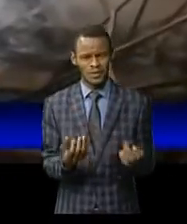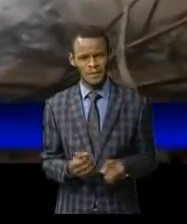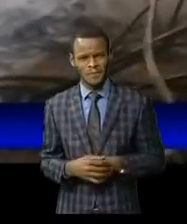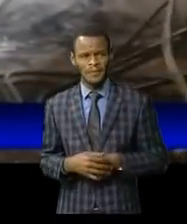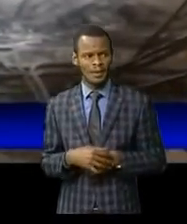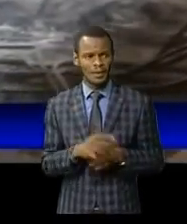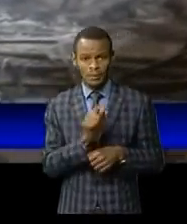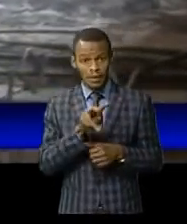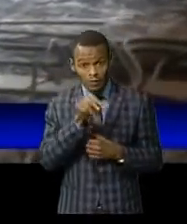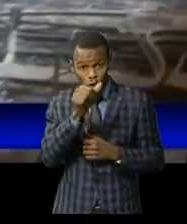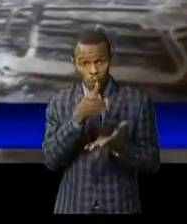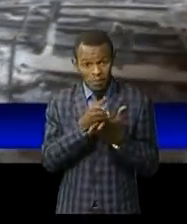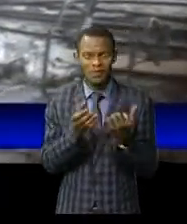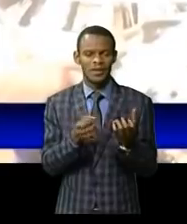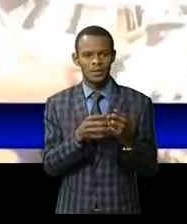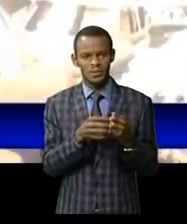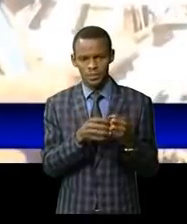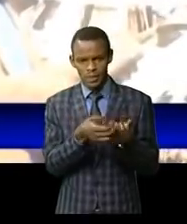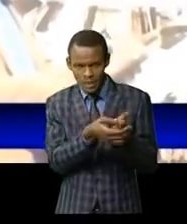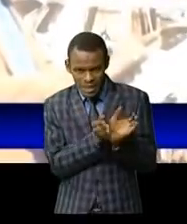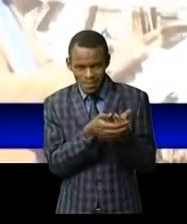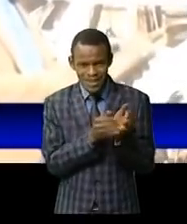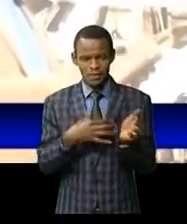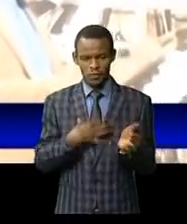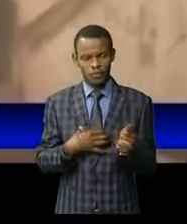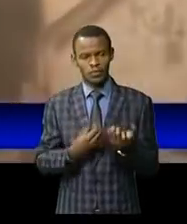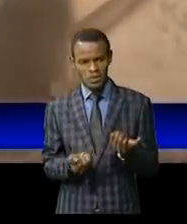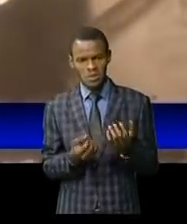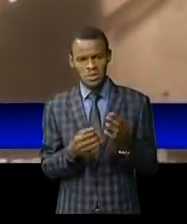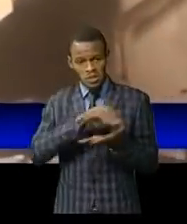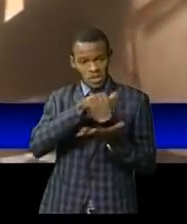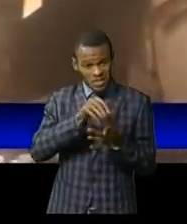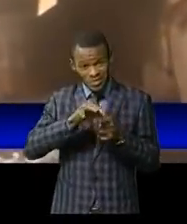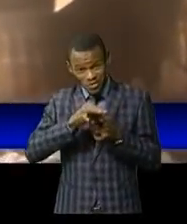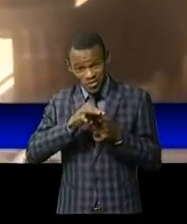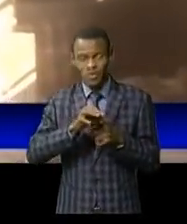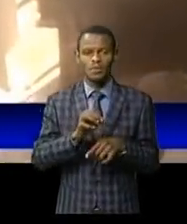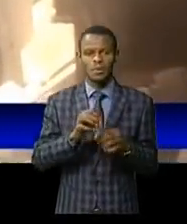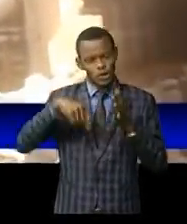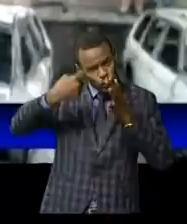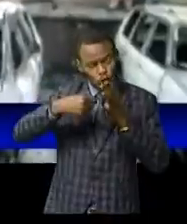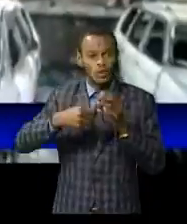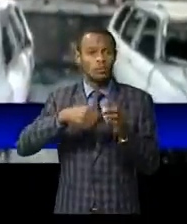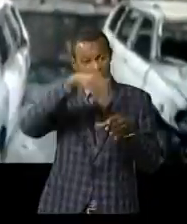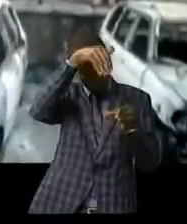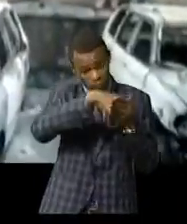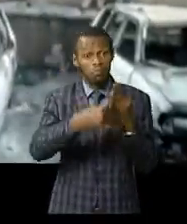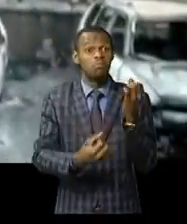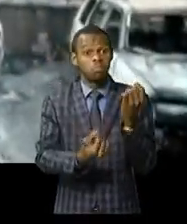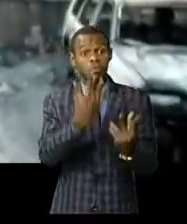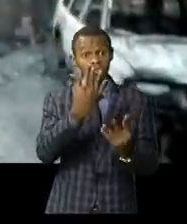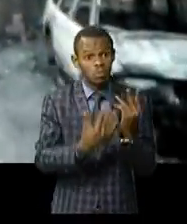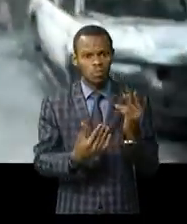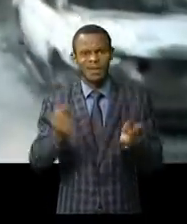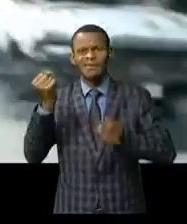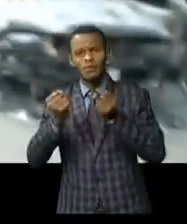les cabinets d'avocats et les centres de formation à multimédia, un centre professionnel. Plusieurs véhicules en stationnement dans l'enclos